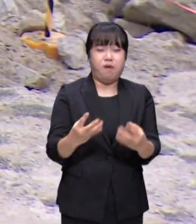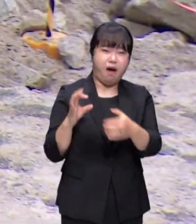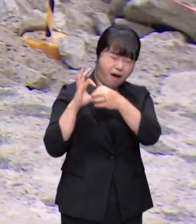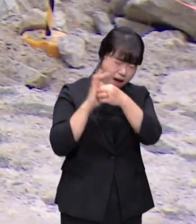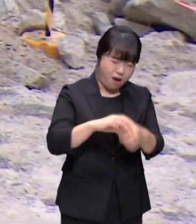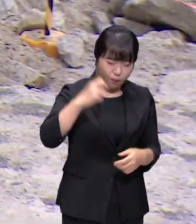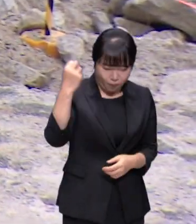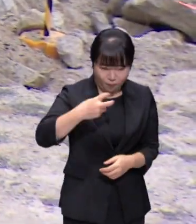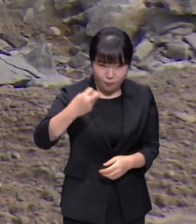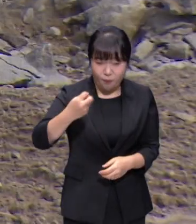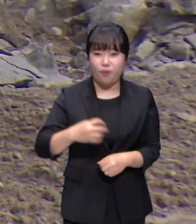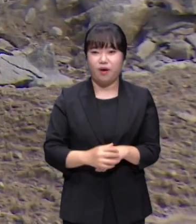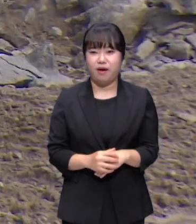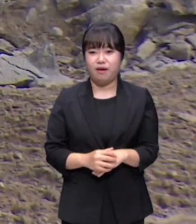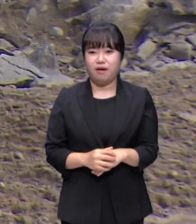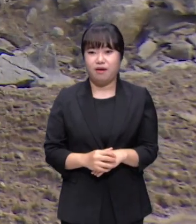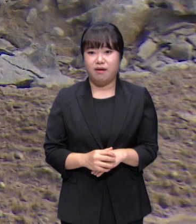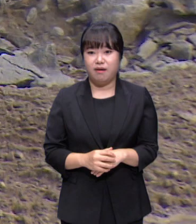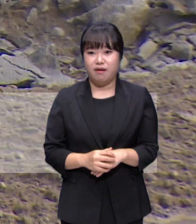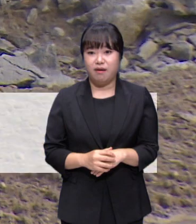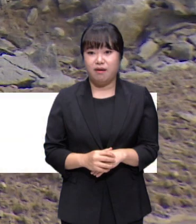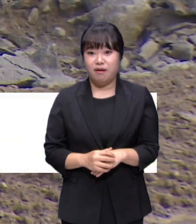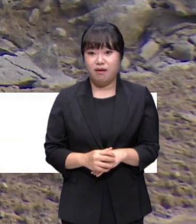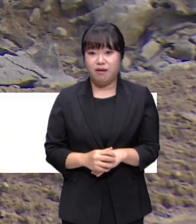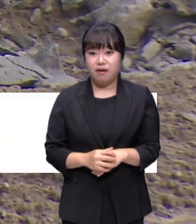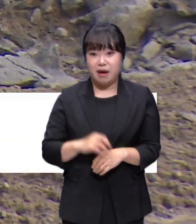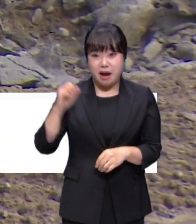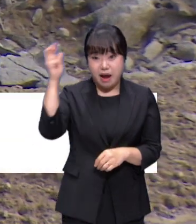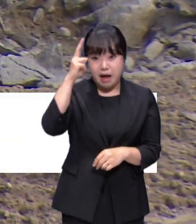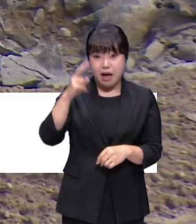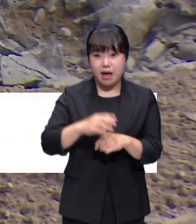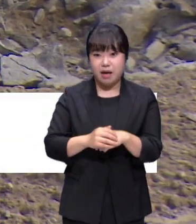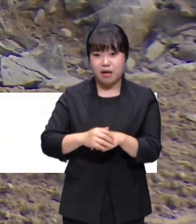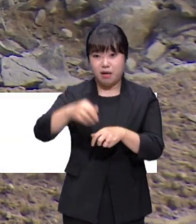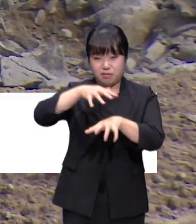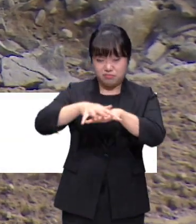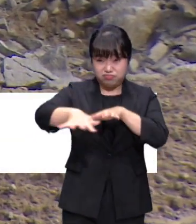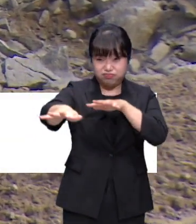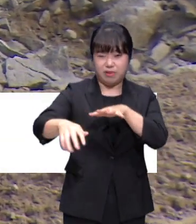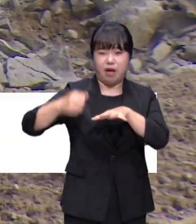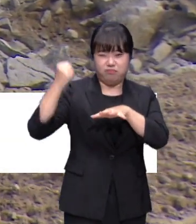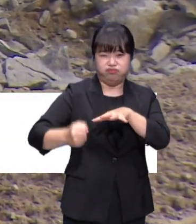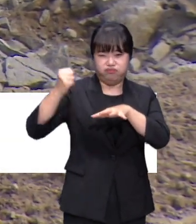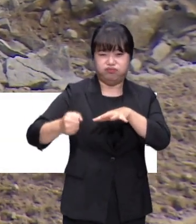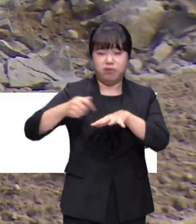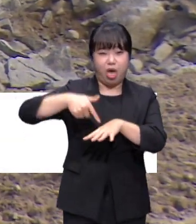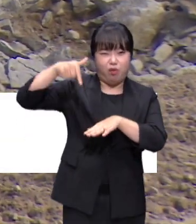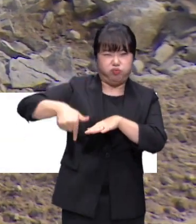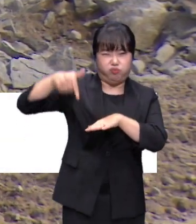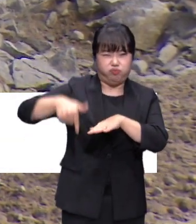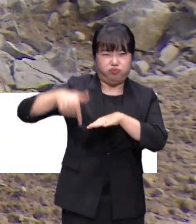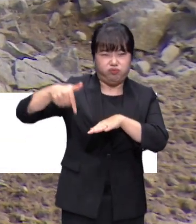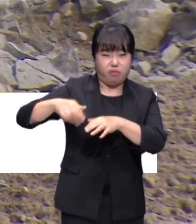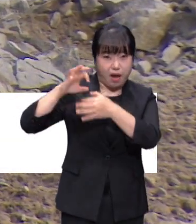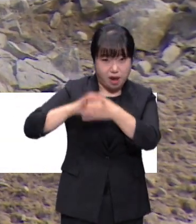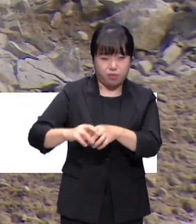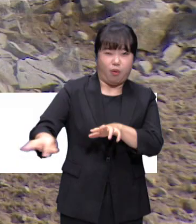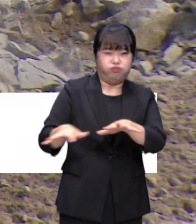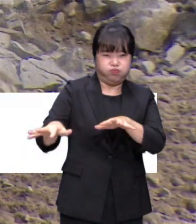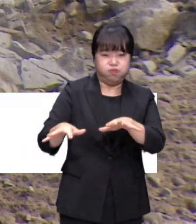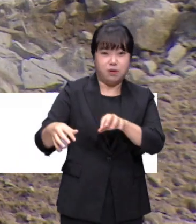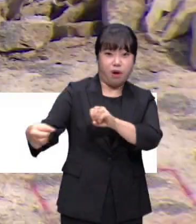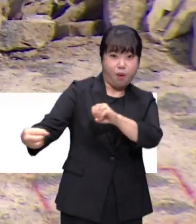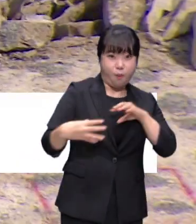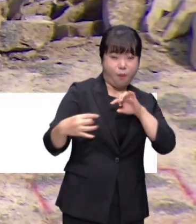이루어집니다. 탕타기에서 들려오는 탕탕탕 그 치는 소리와 지금 그 진동,